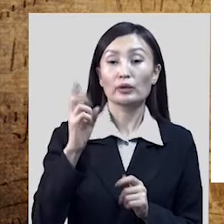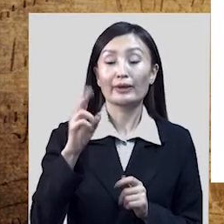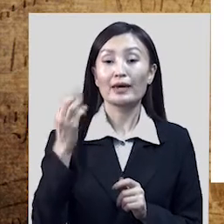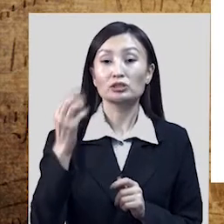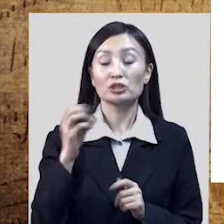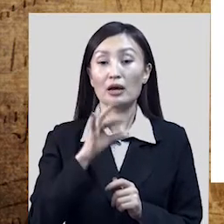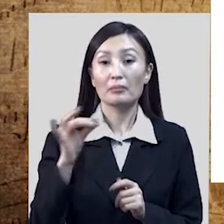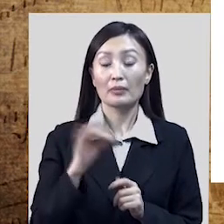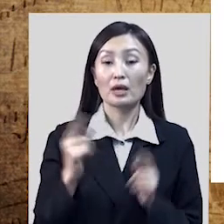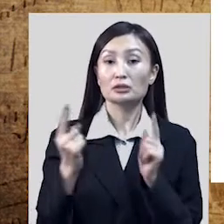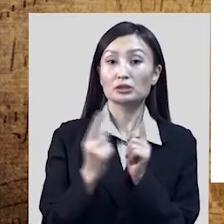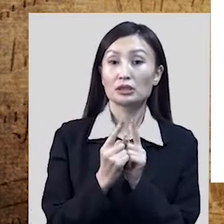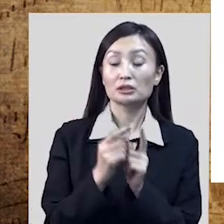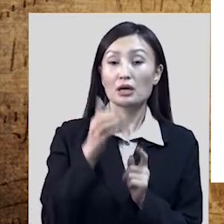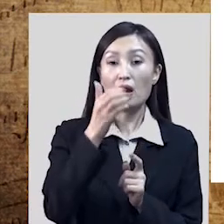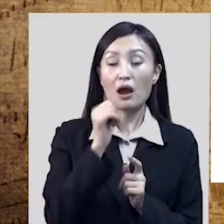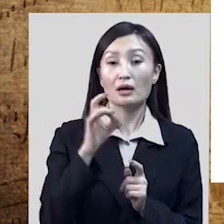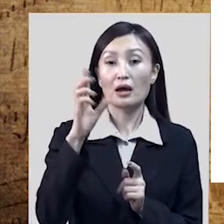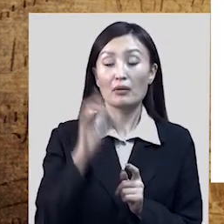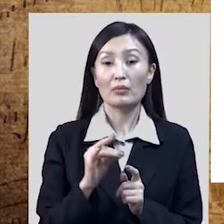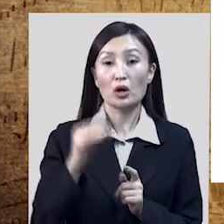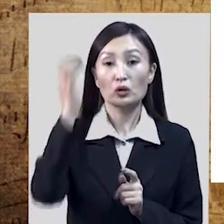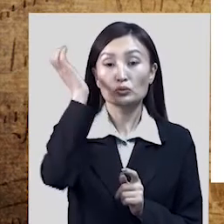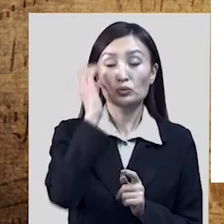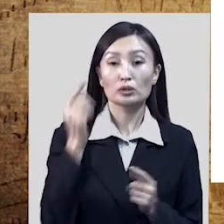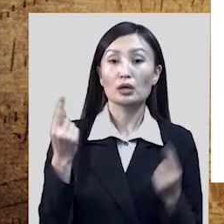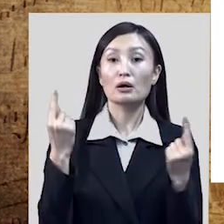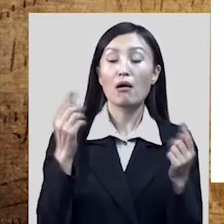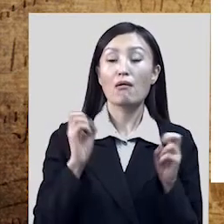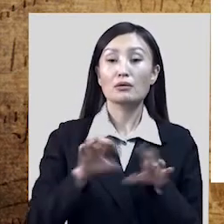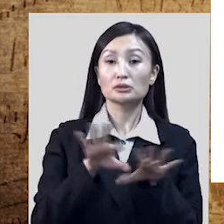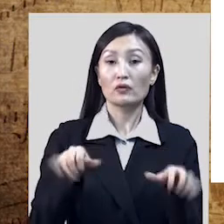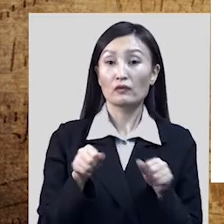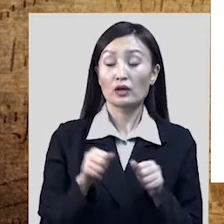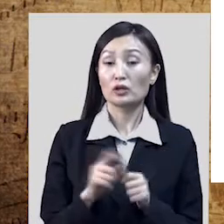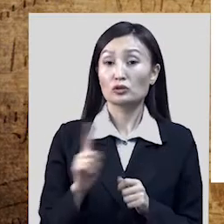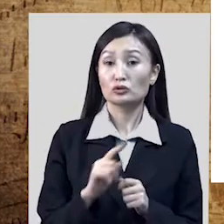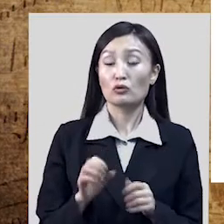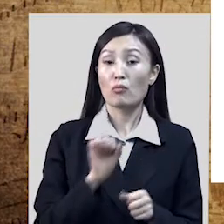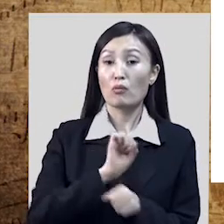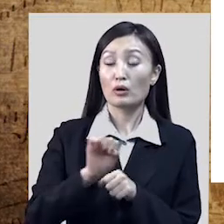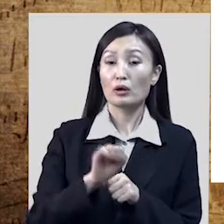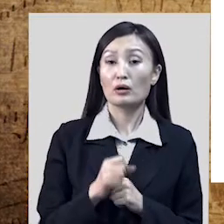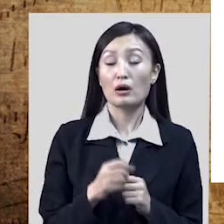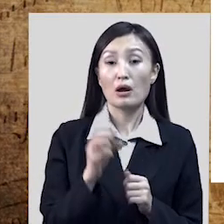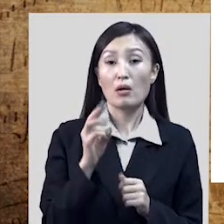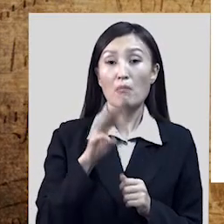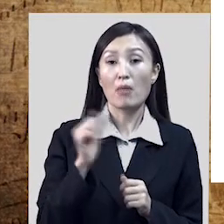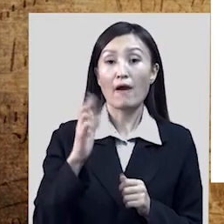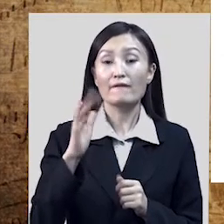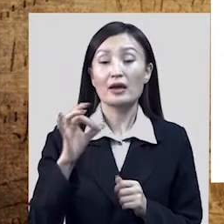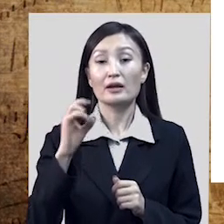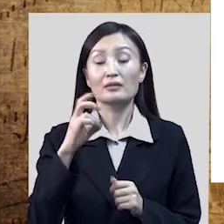лицом к лицу встретились на раба и тюрки прославившийся как завоеватели чтобы покорить хорасана и мавераннахра